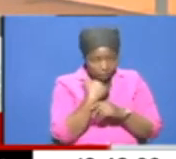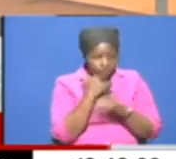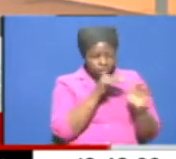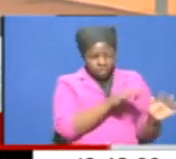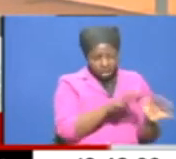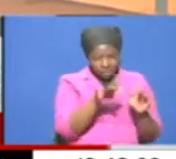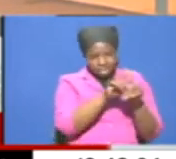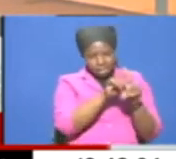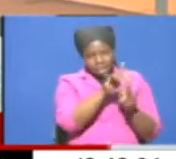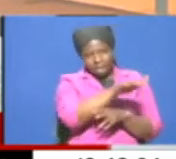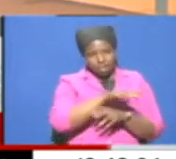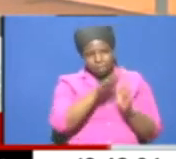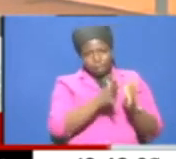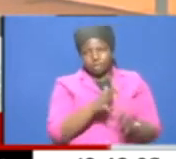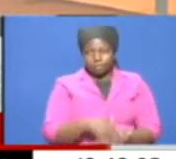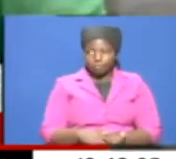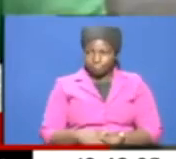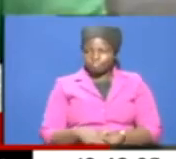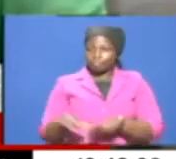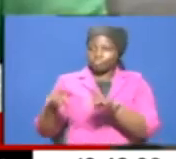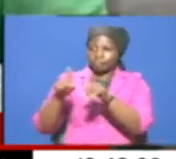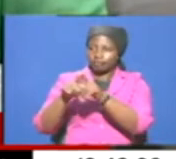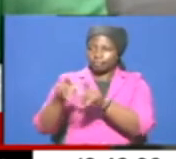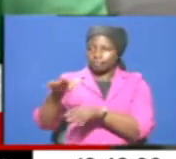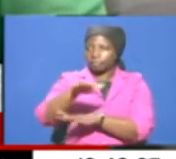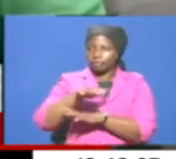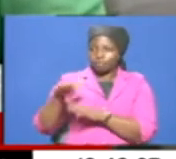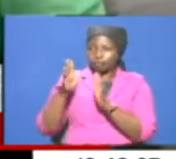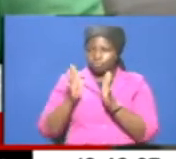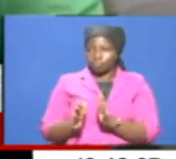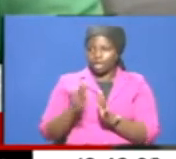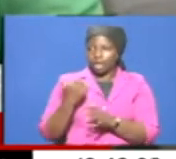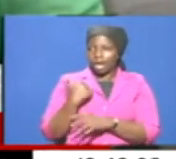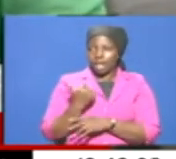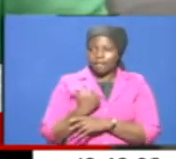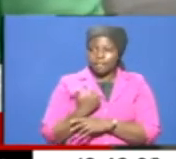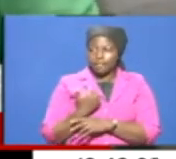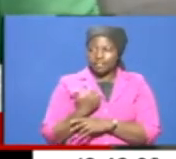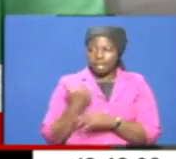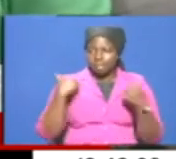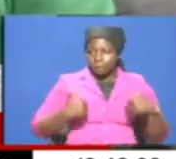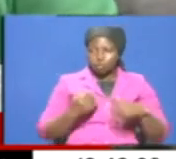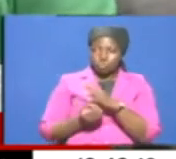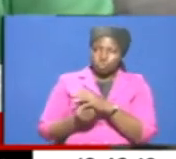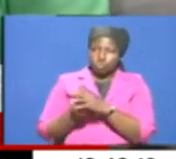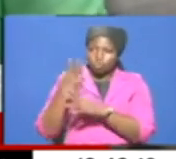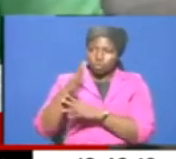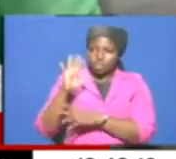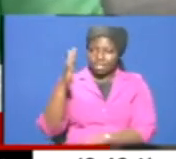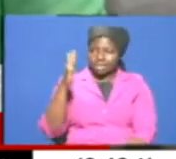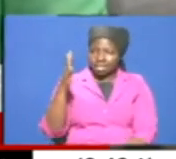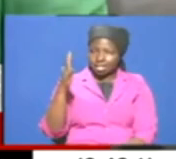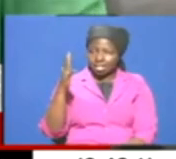mazingira. Kama mwana mazingira, nimepita moja, mimi ni mkuzaji wa mishe. Ndio. Hii unaona